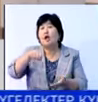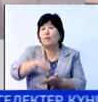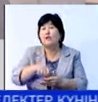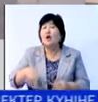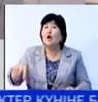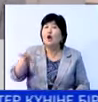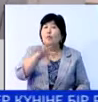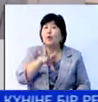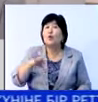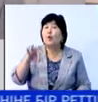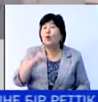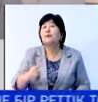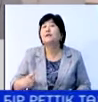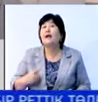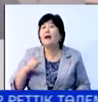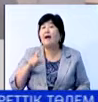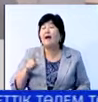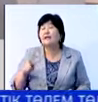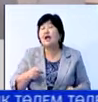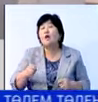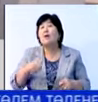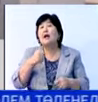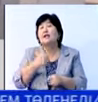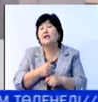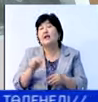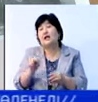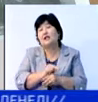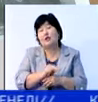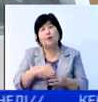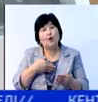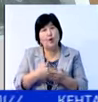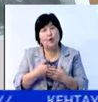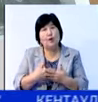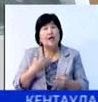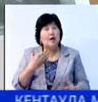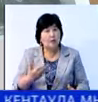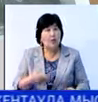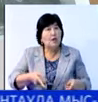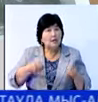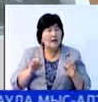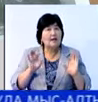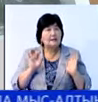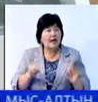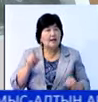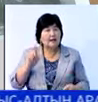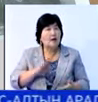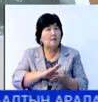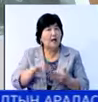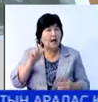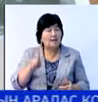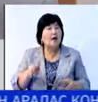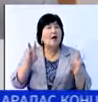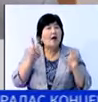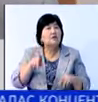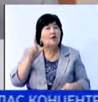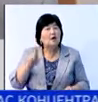бүкіл облыстың кадрларын, басшы кадрларын тәрбиелеуге үлес қосады. Смекең нағыз әділ адам болды, таза адам болды, ізденімпаз